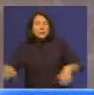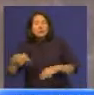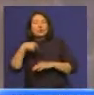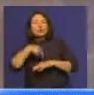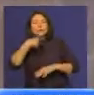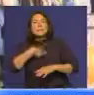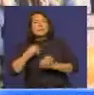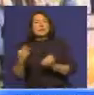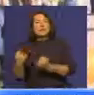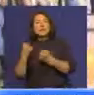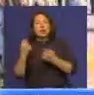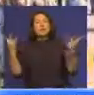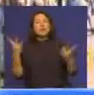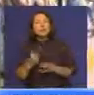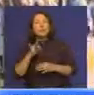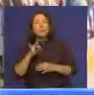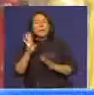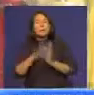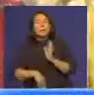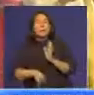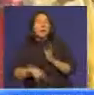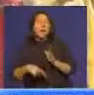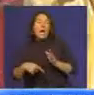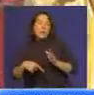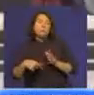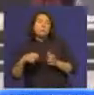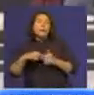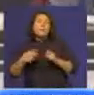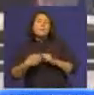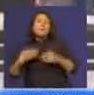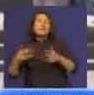себя защищенными, нужными и безгранично счастливыми.